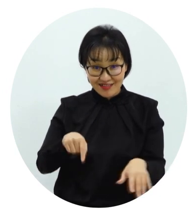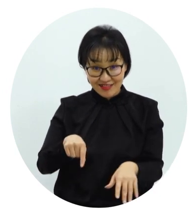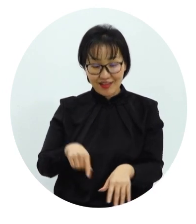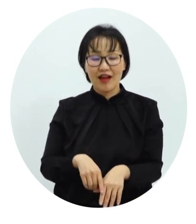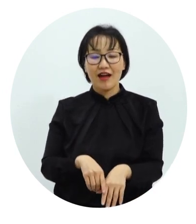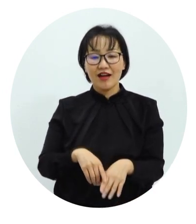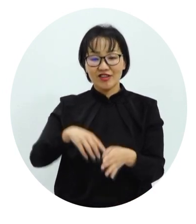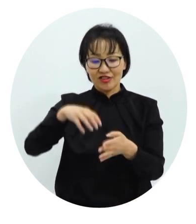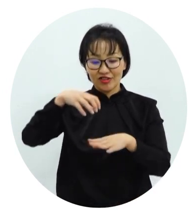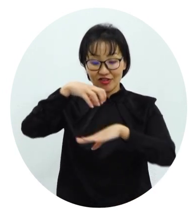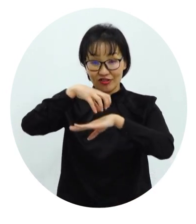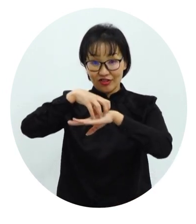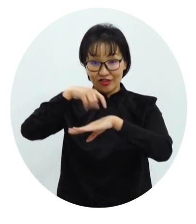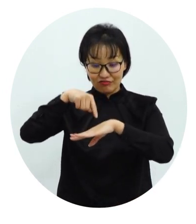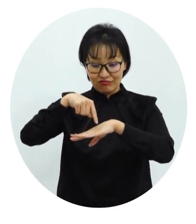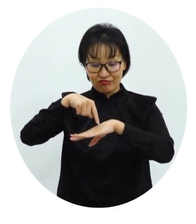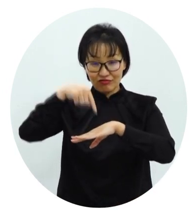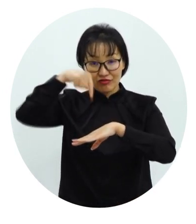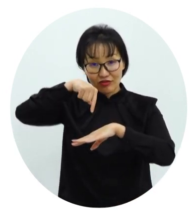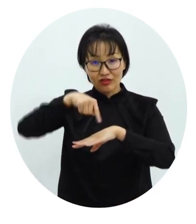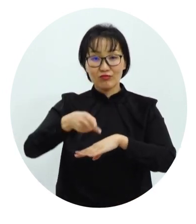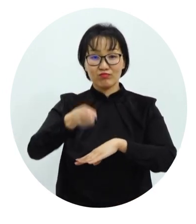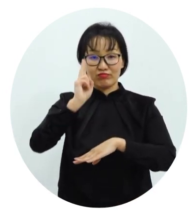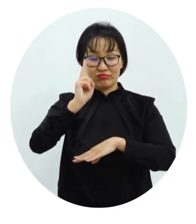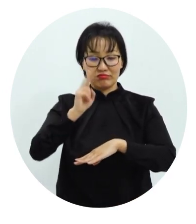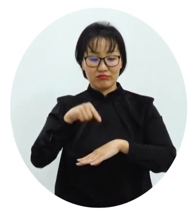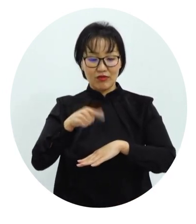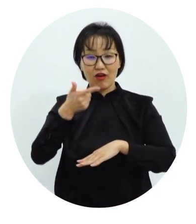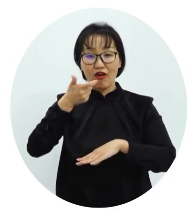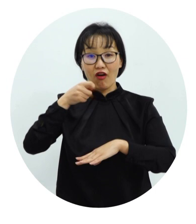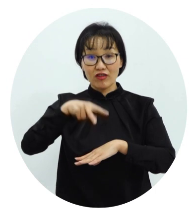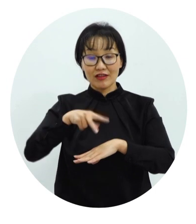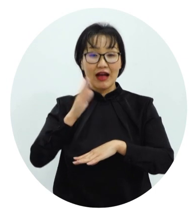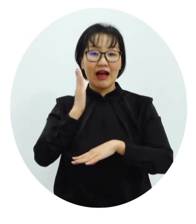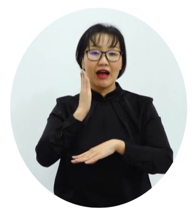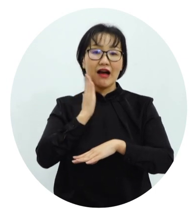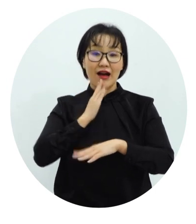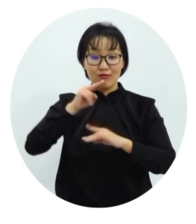Аав гэрийн хойморт сууж байгааг хүүхдүүд маань зурсан байна.